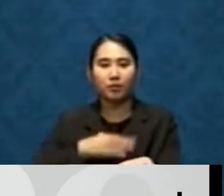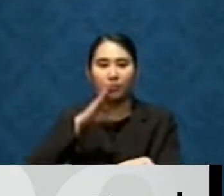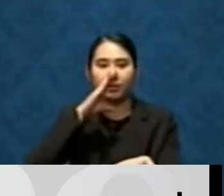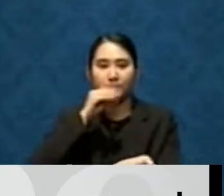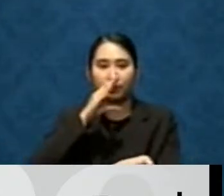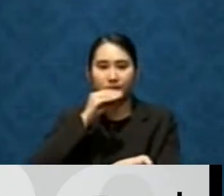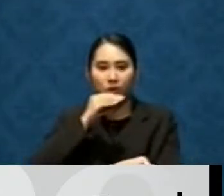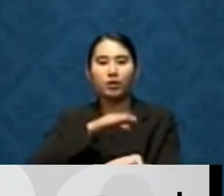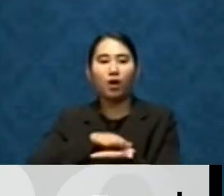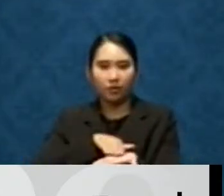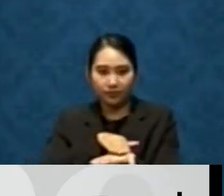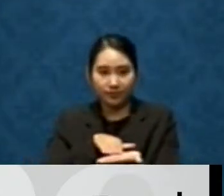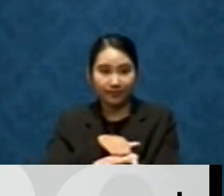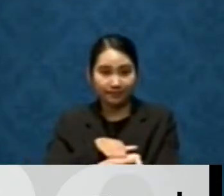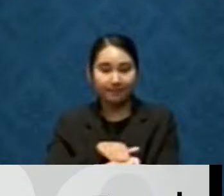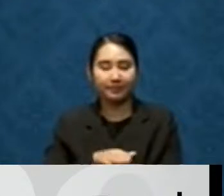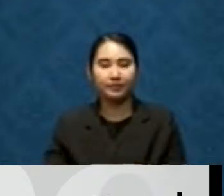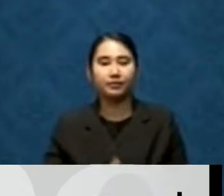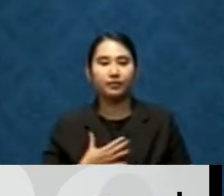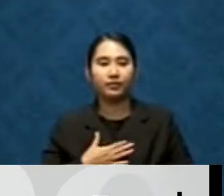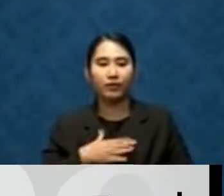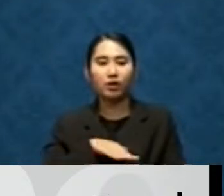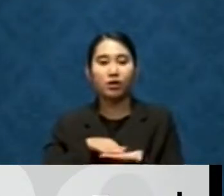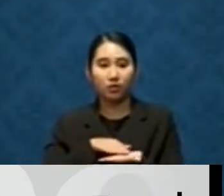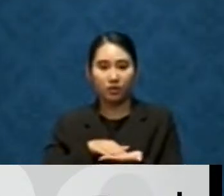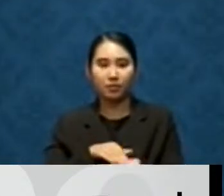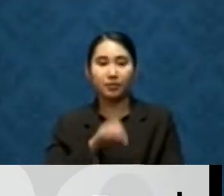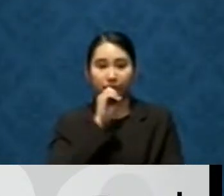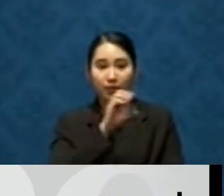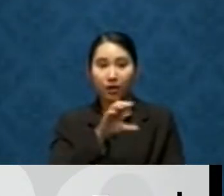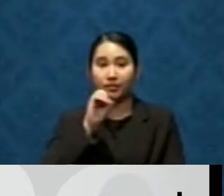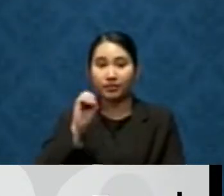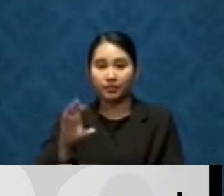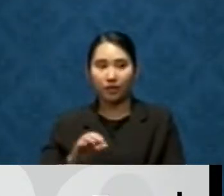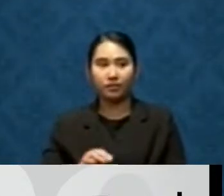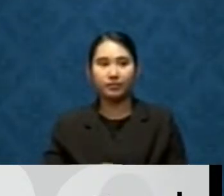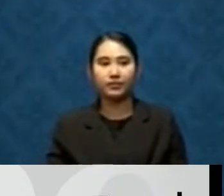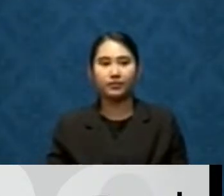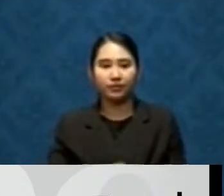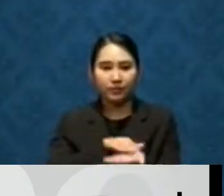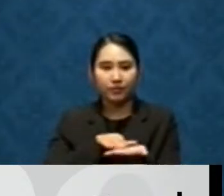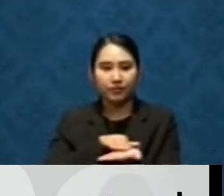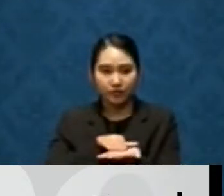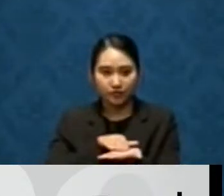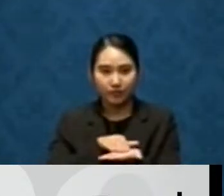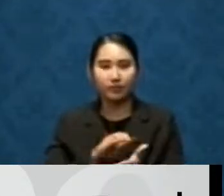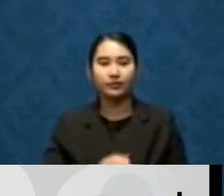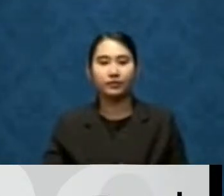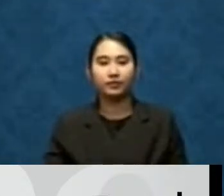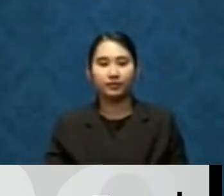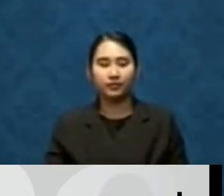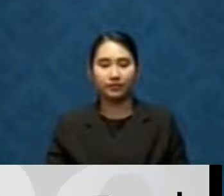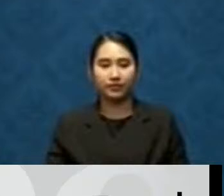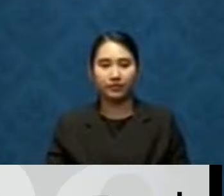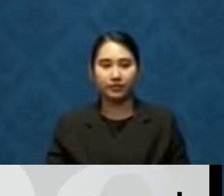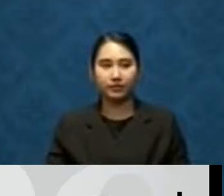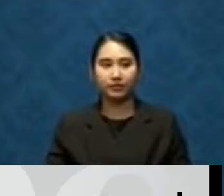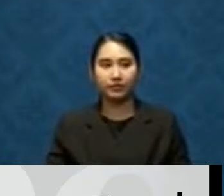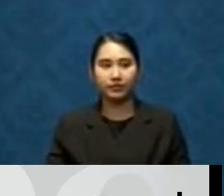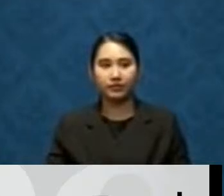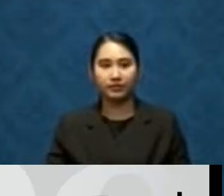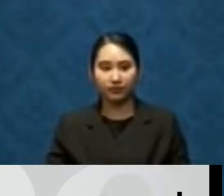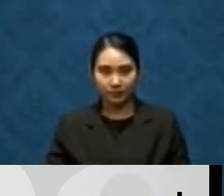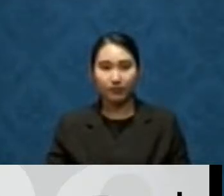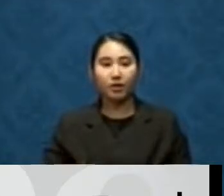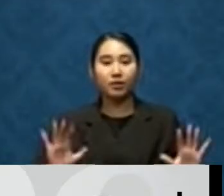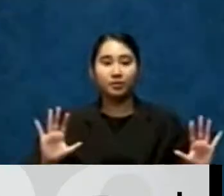มานะครับผมกราบขออภัยแล้วก็กราบขอโทษเพื่อนๆขอกราบขอโทษครับ ครับผมขอยุติ